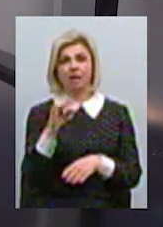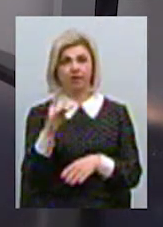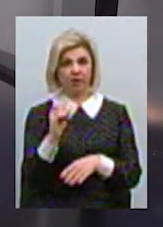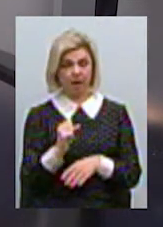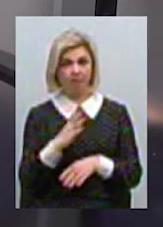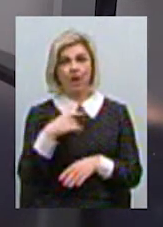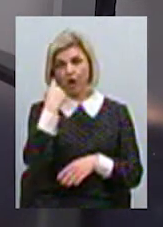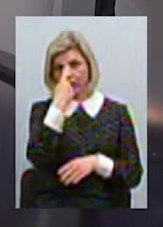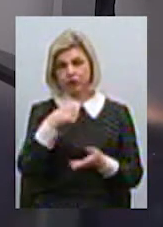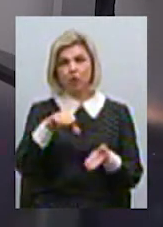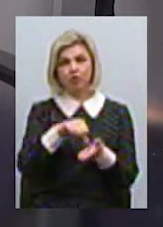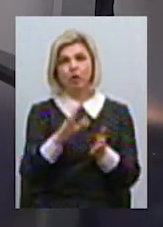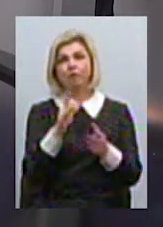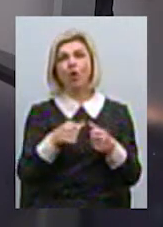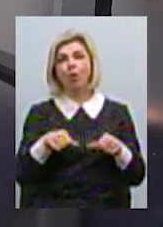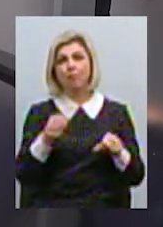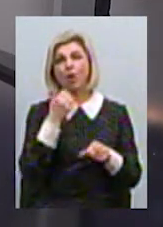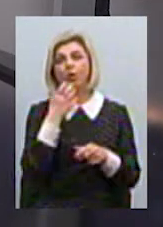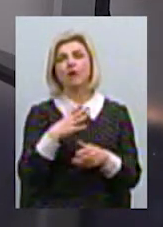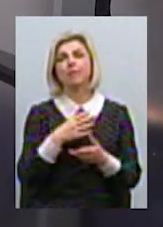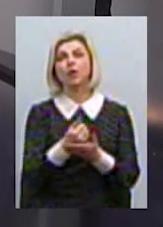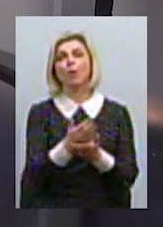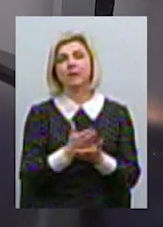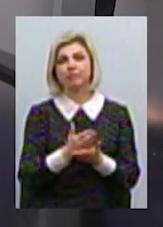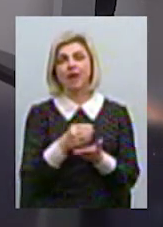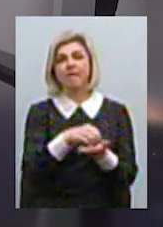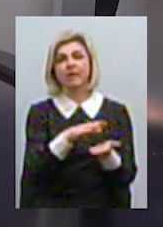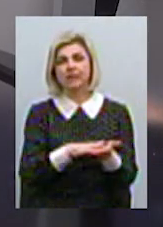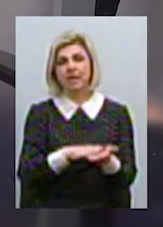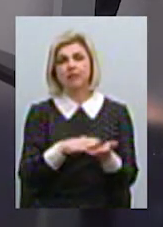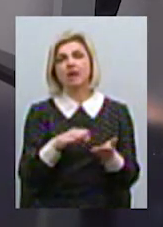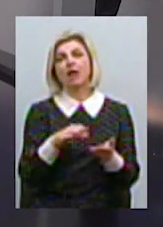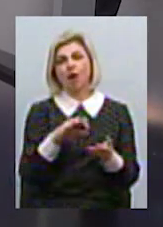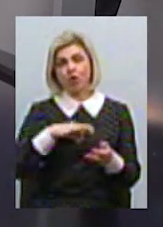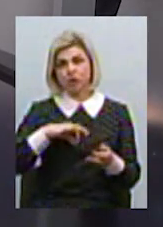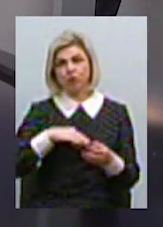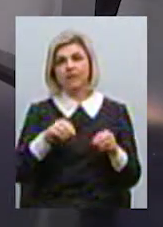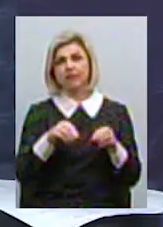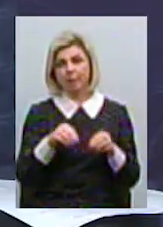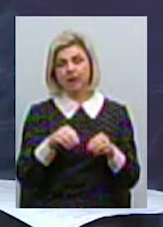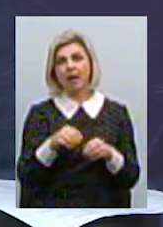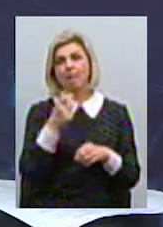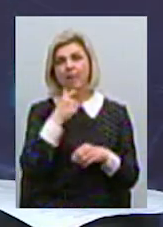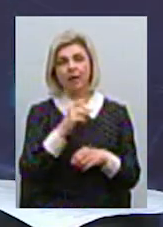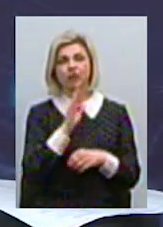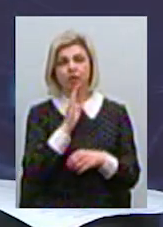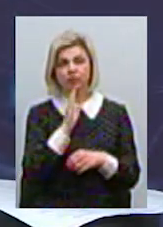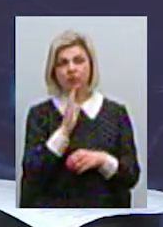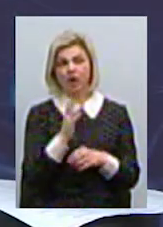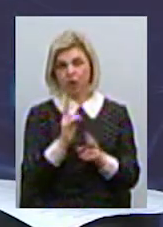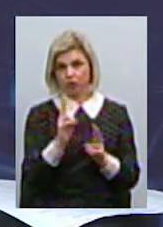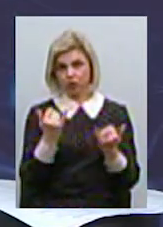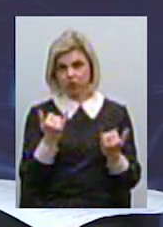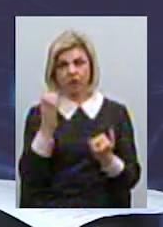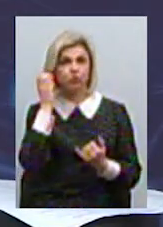коли ми забезпечували фіксацію передавання земельної ділянки пані Бунієвської, яка тільки що ми чули, да,